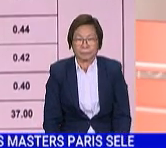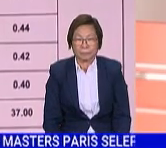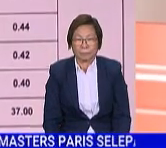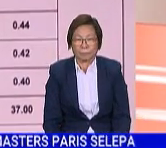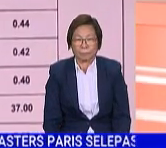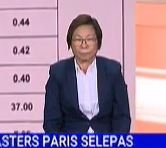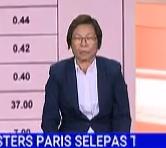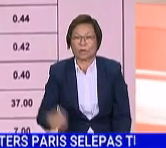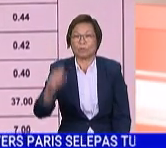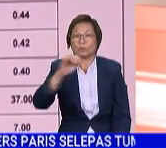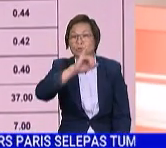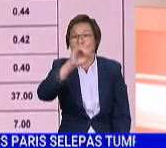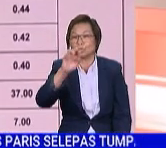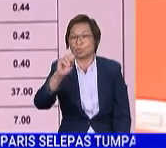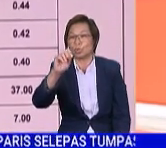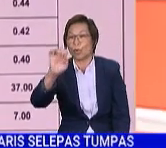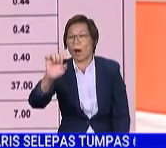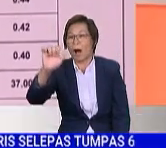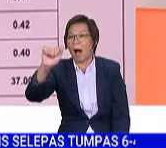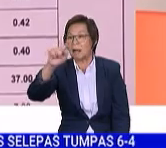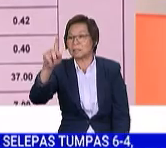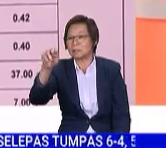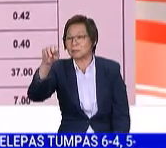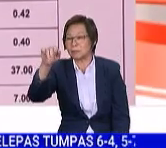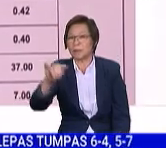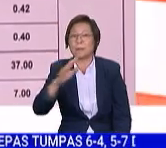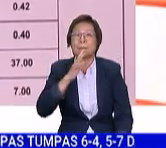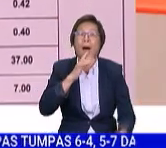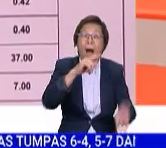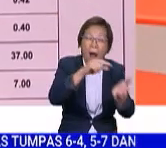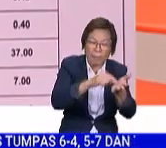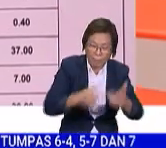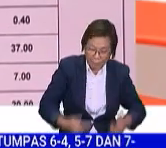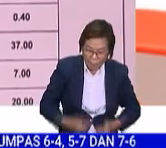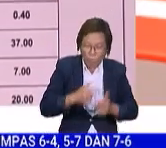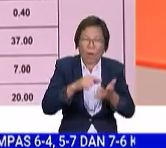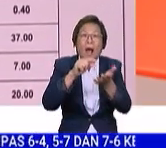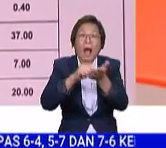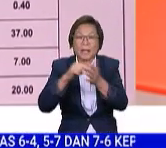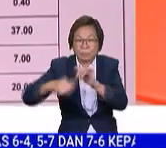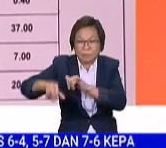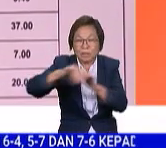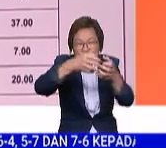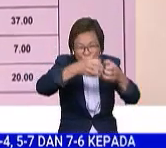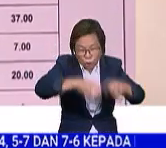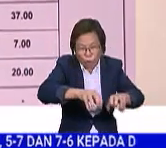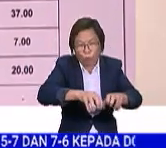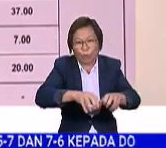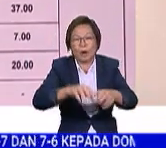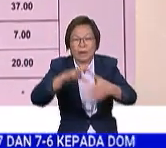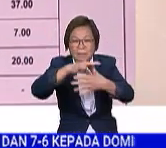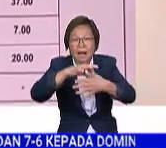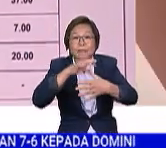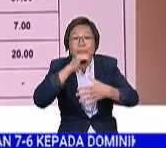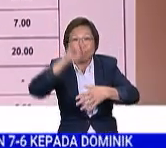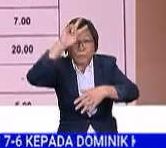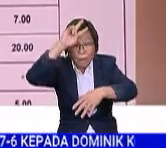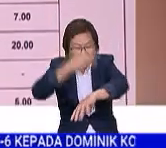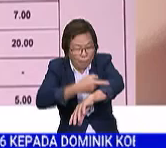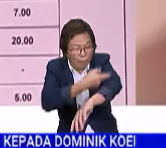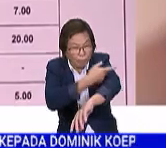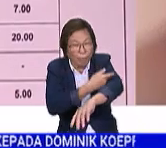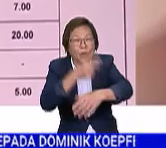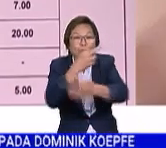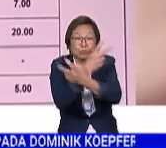Joe Azmi berkata antara barangnya tersebut termasuk ayam hidup ayam standart telur ayam daging kambing biri-biri impor